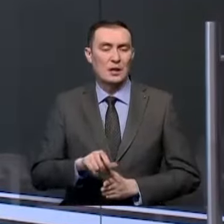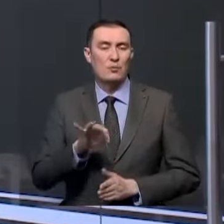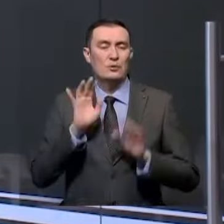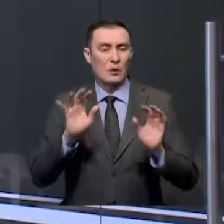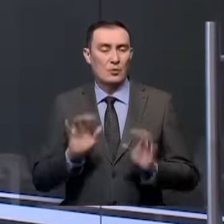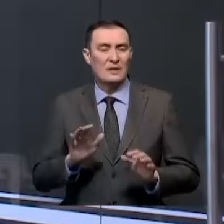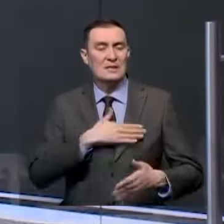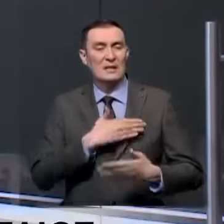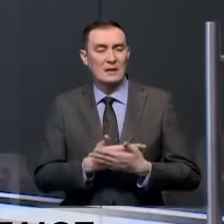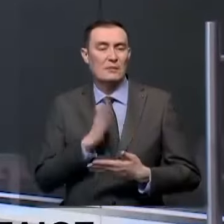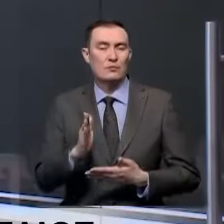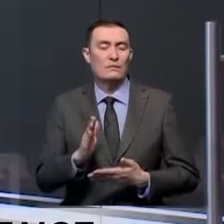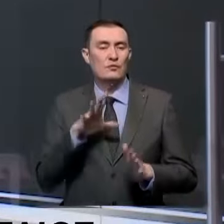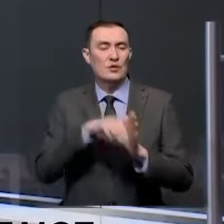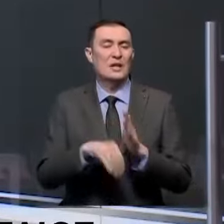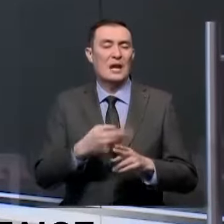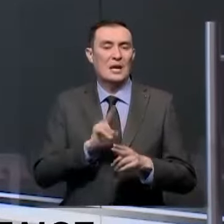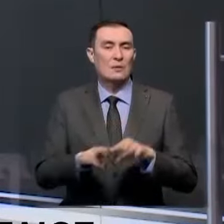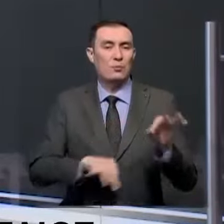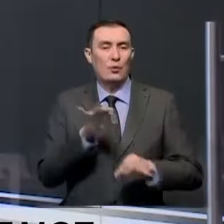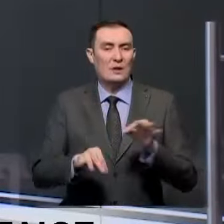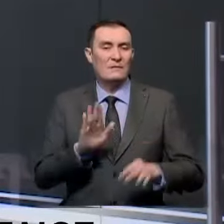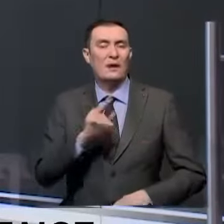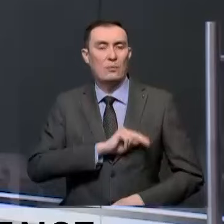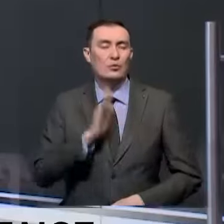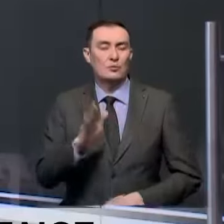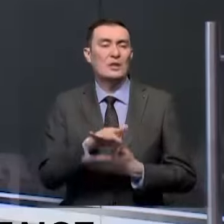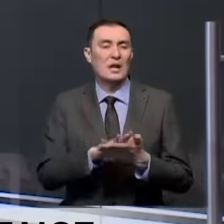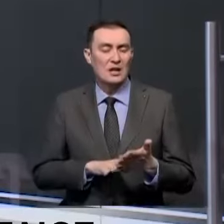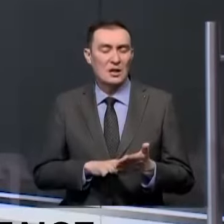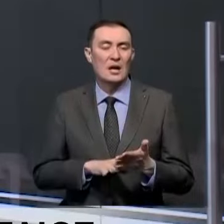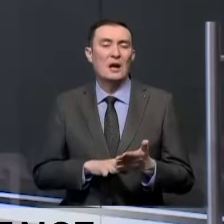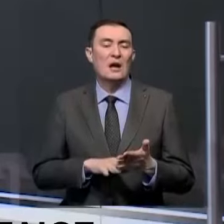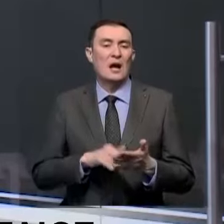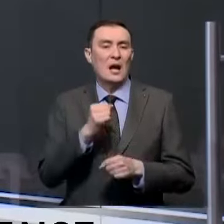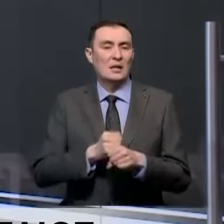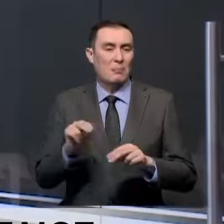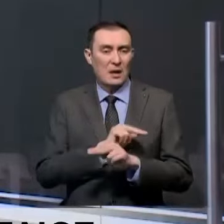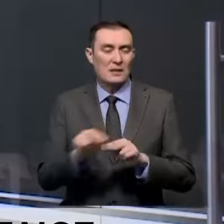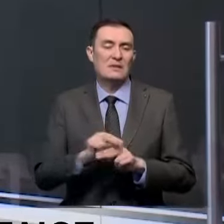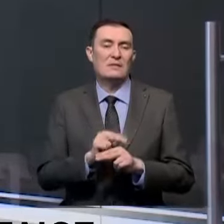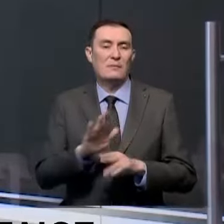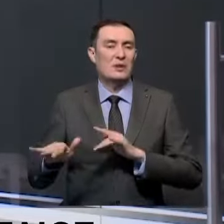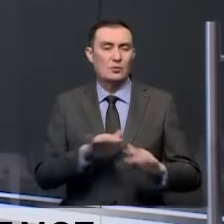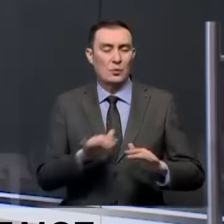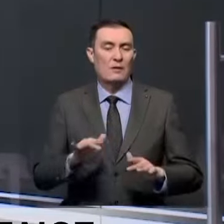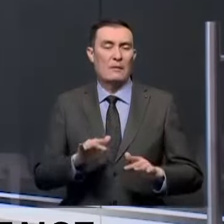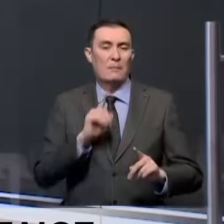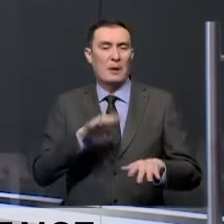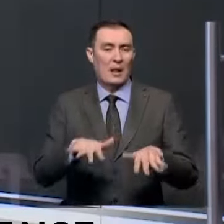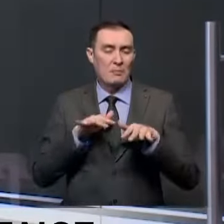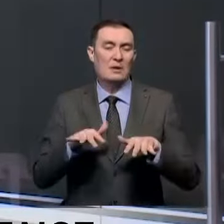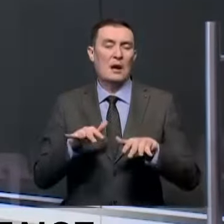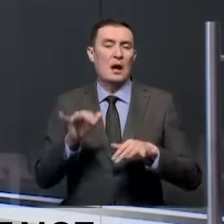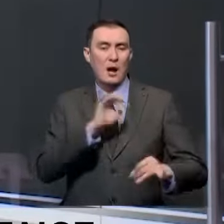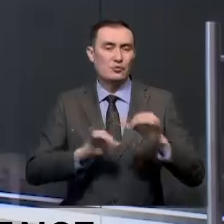законодательной инициативы примут в работу этот законопроект, и уже дальше он будет отрабатываться в установленном порядке, процедурах парламента,